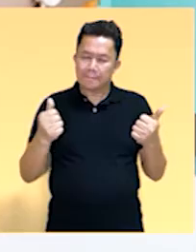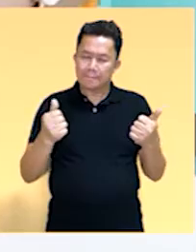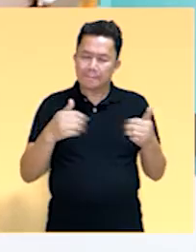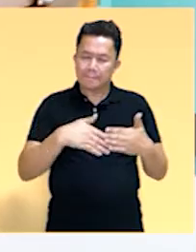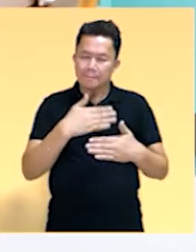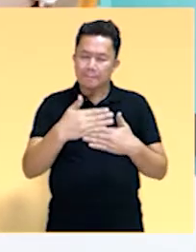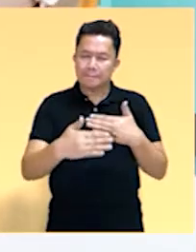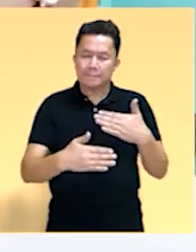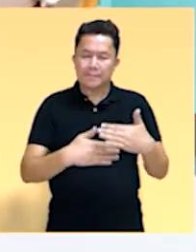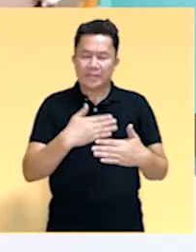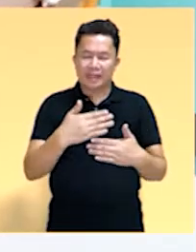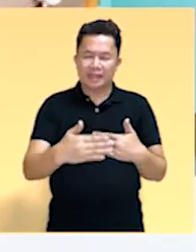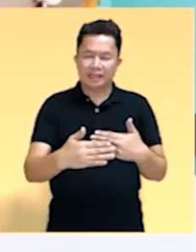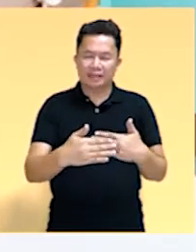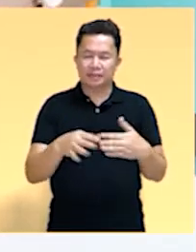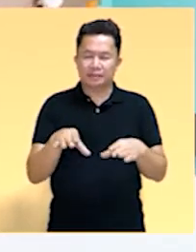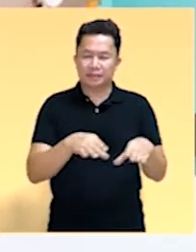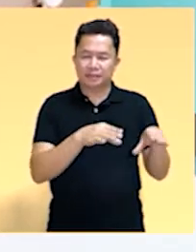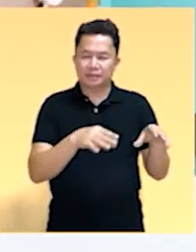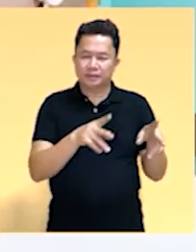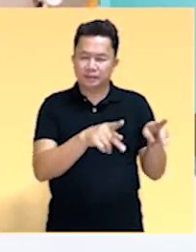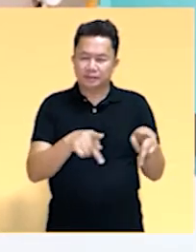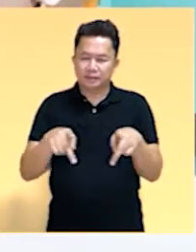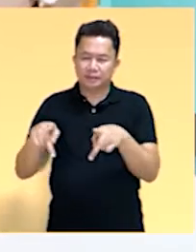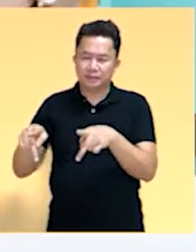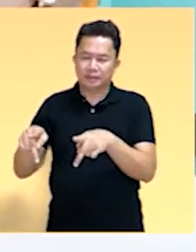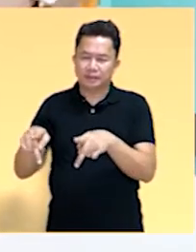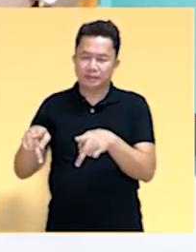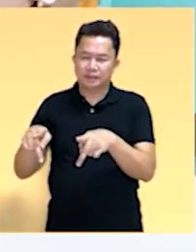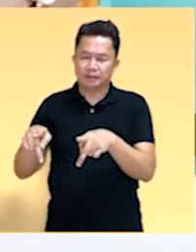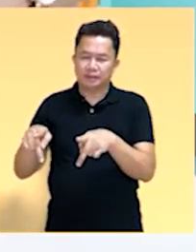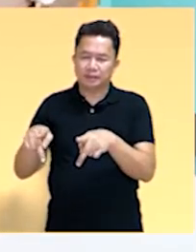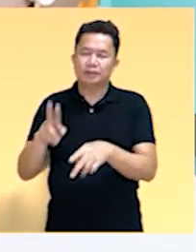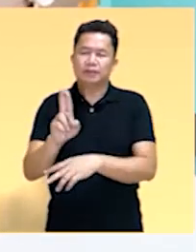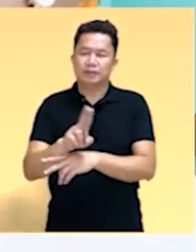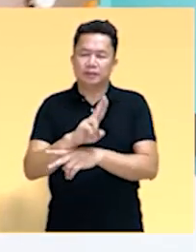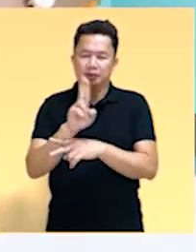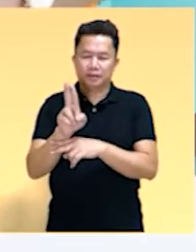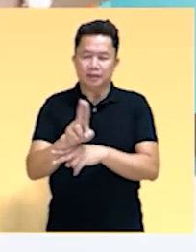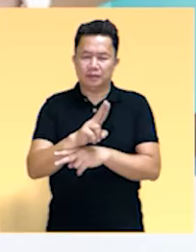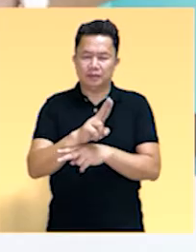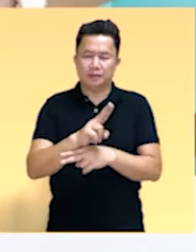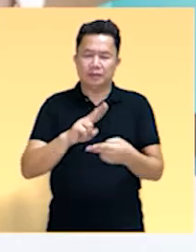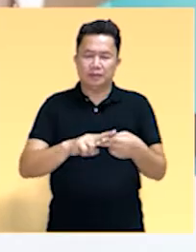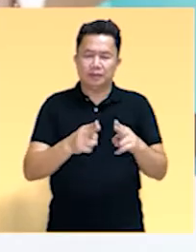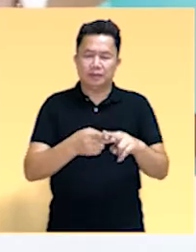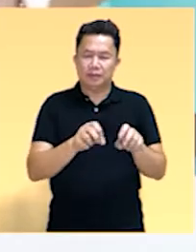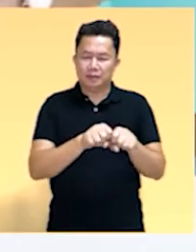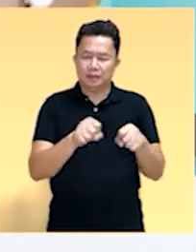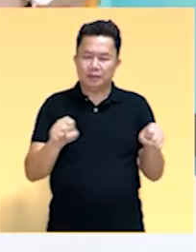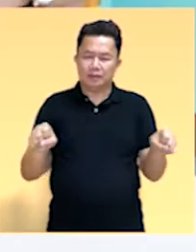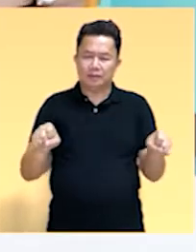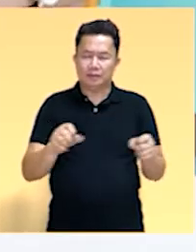ito, gagawin na ang planong nabuo gamit ang number sentence.